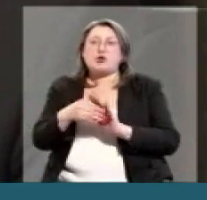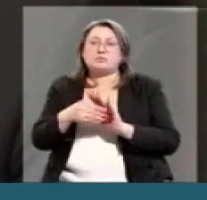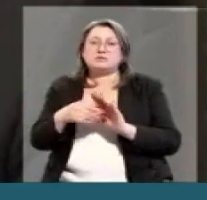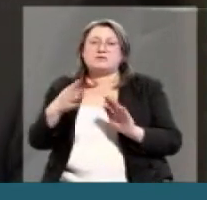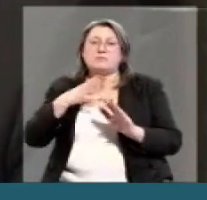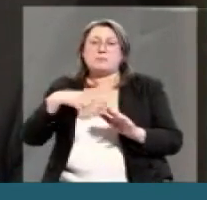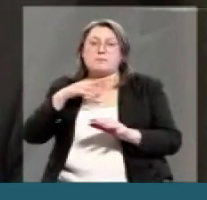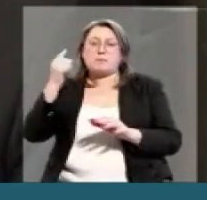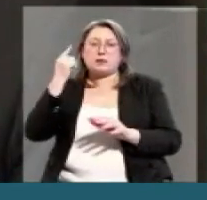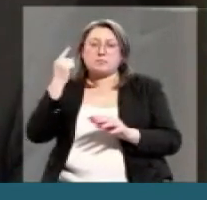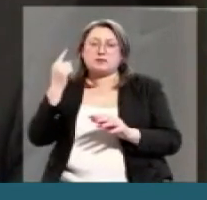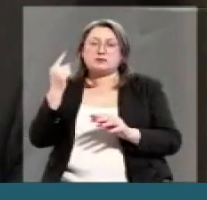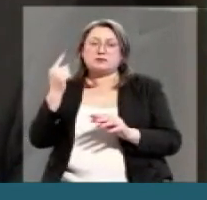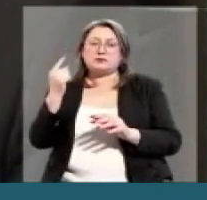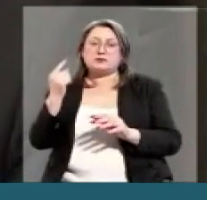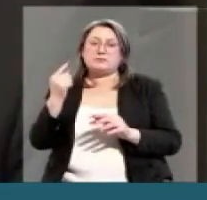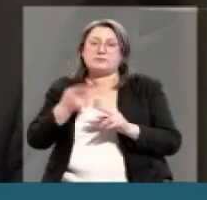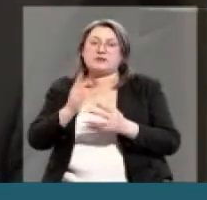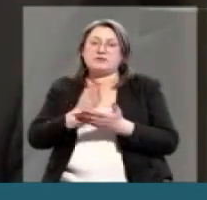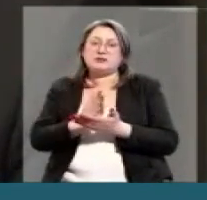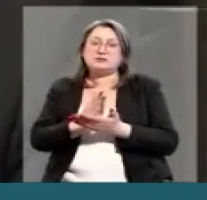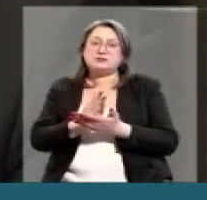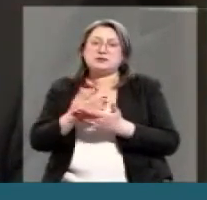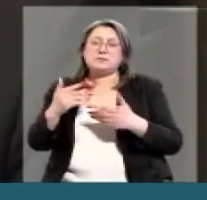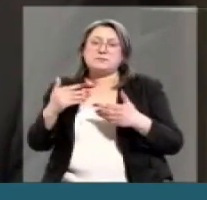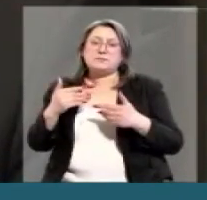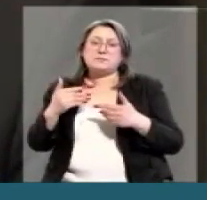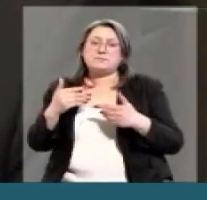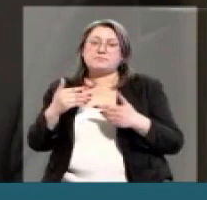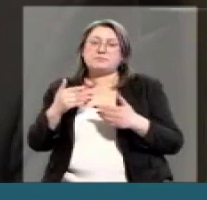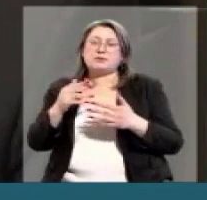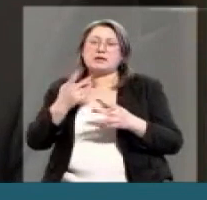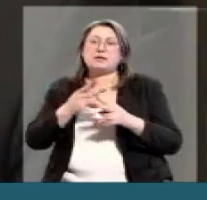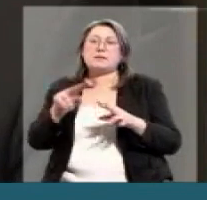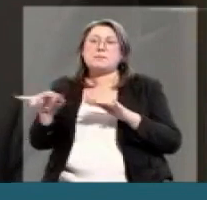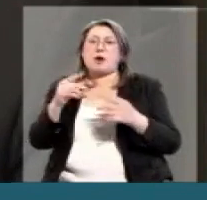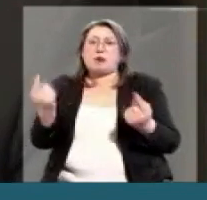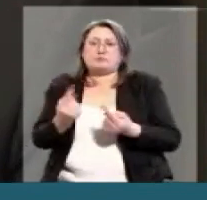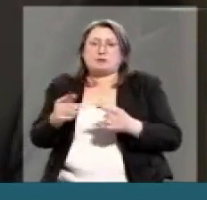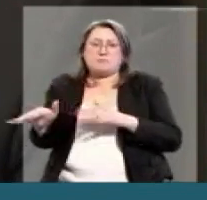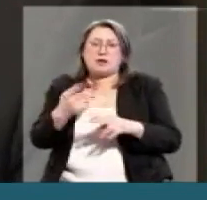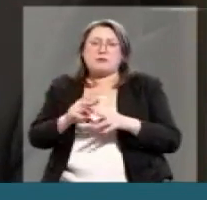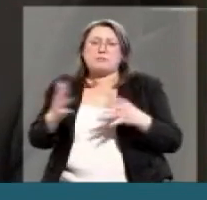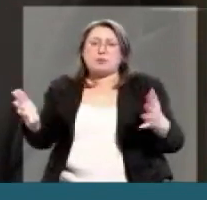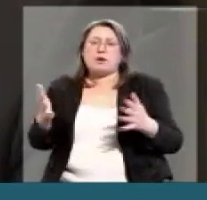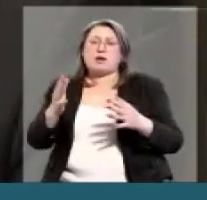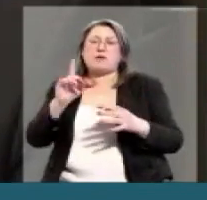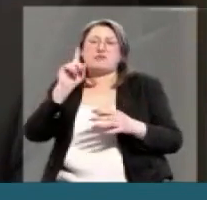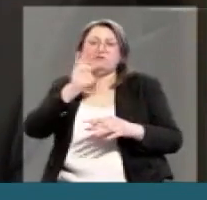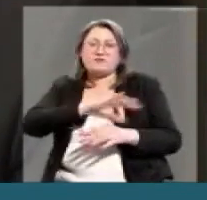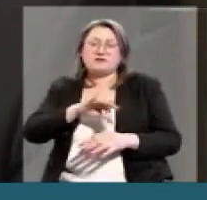понимании и установке президента страны является превенция. Поэтому превентивные меры, они более эффективны, чем